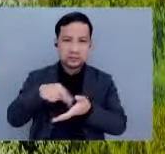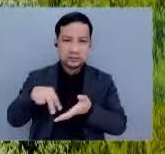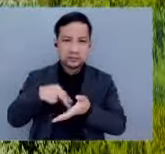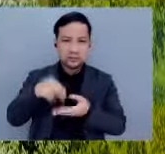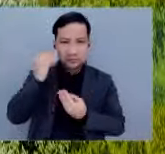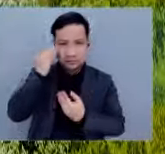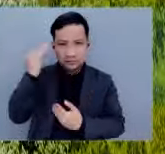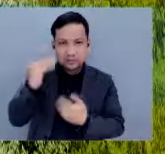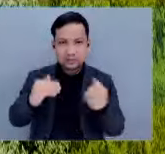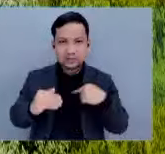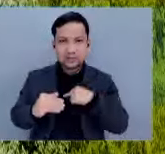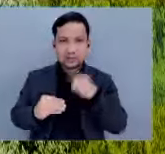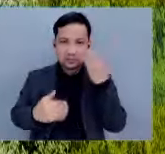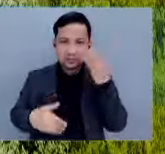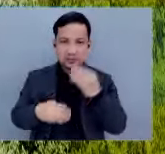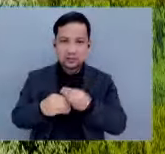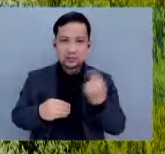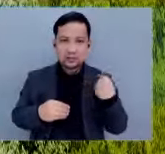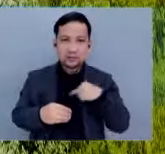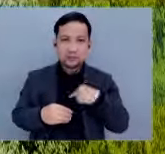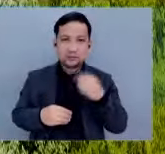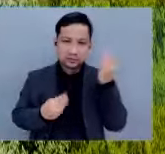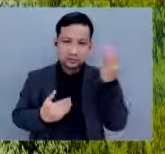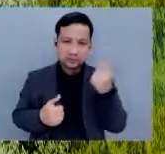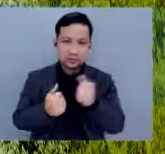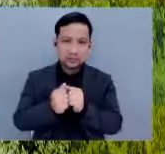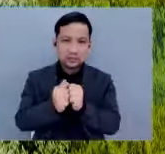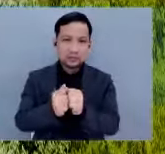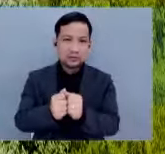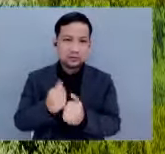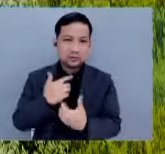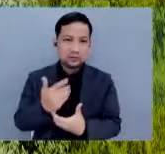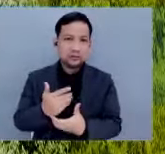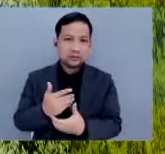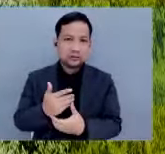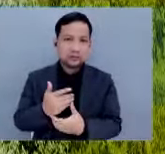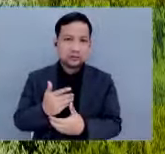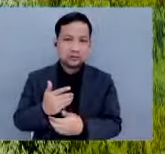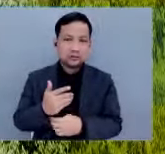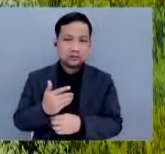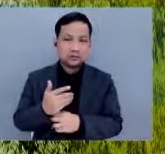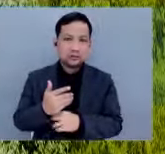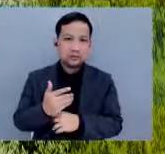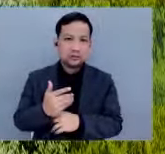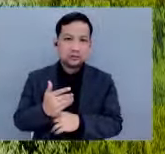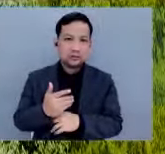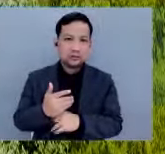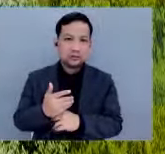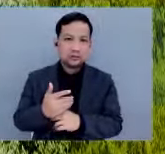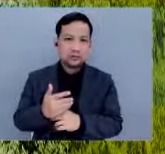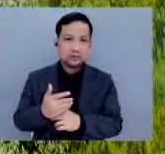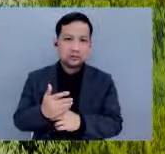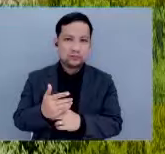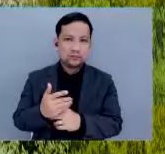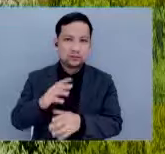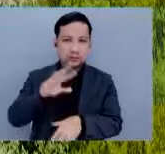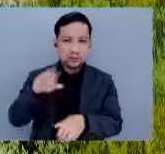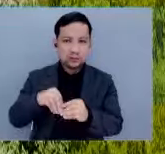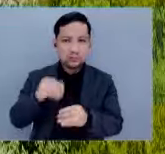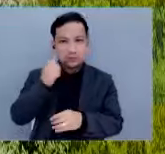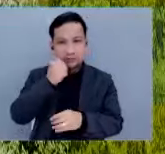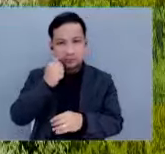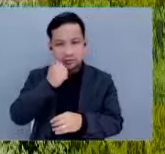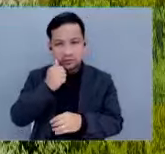sabihin po, lahat po ng sayaw nandito like femme, mga gay or hip-hop, women, yeah.